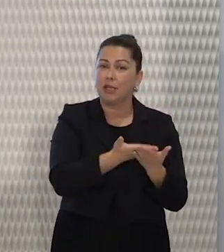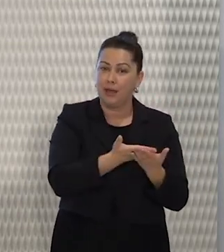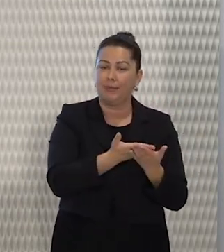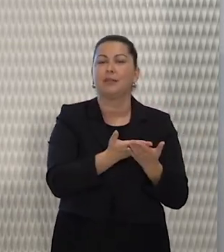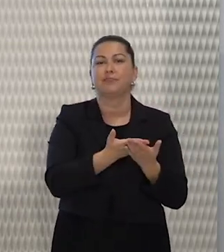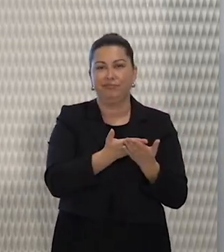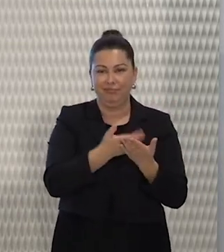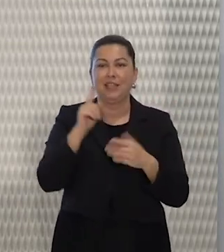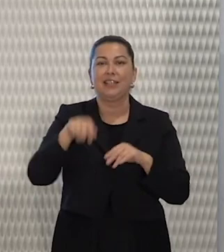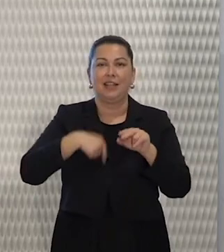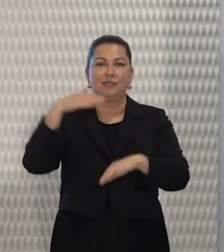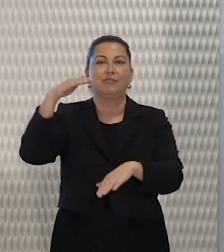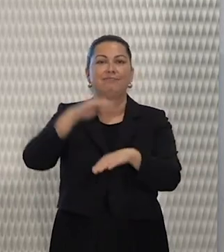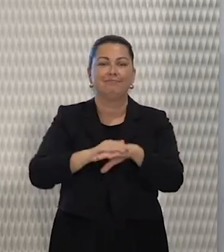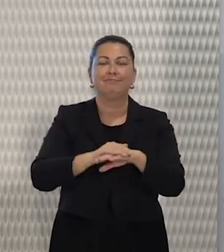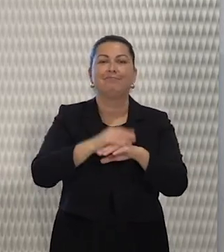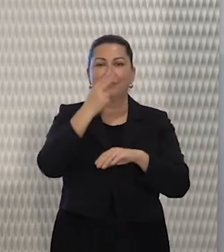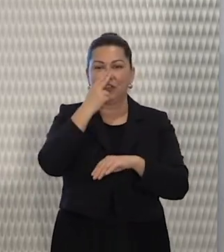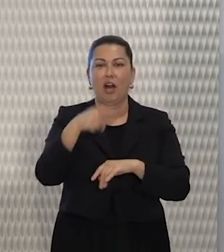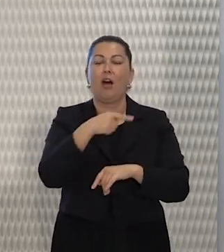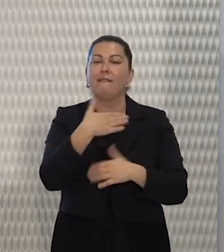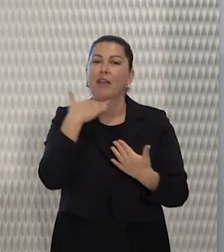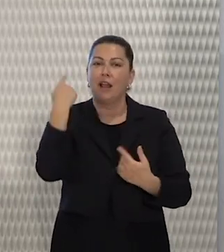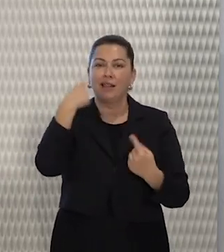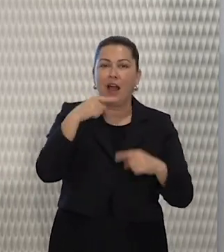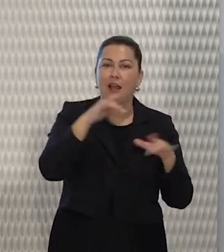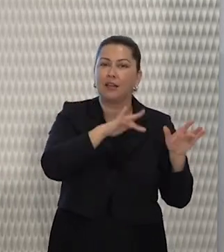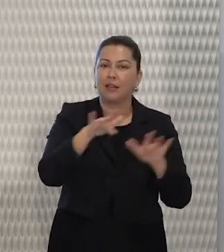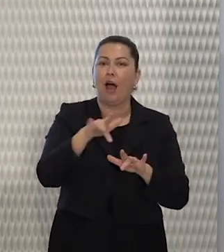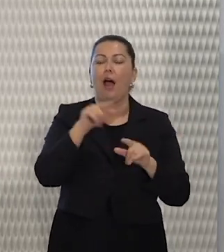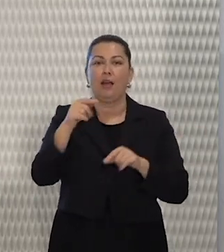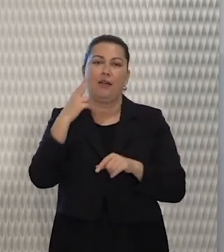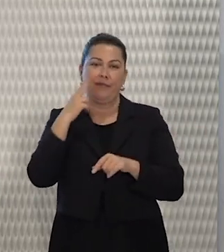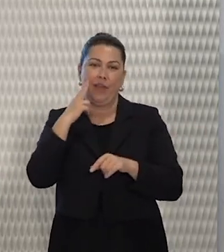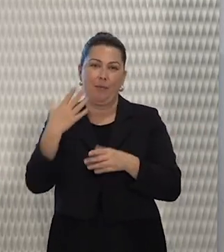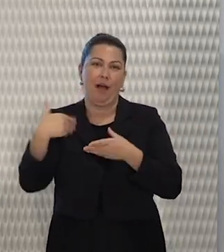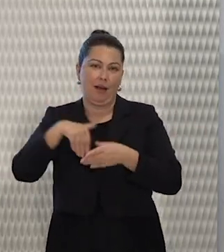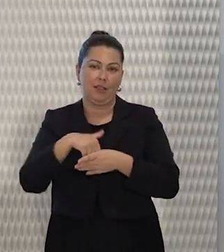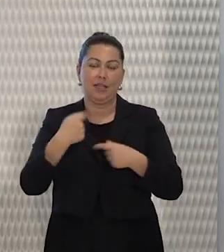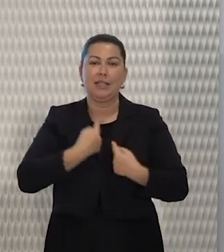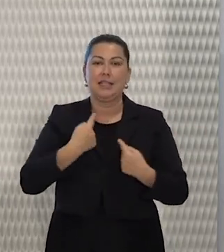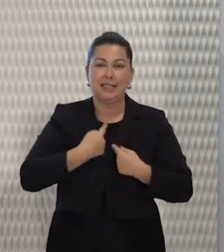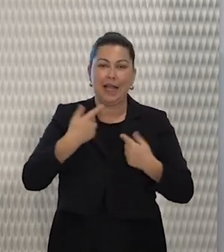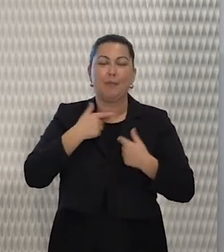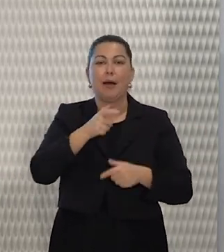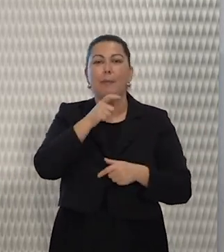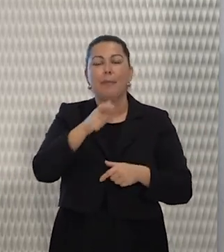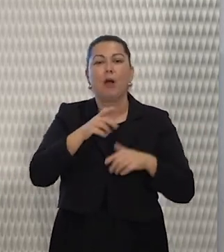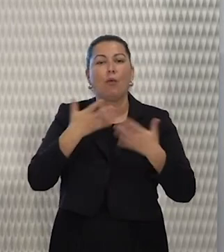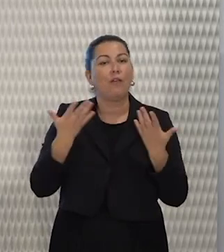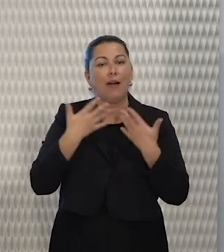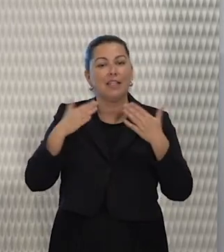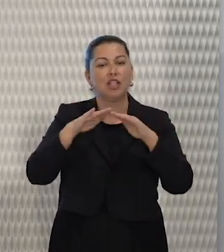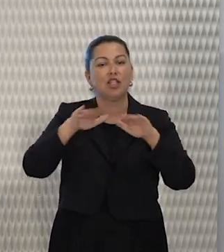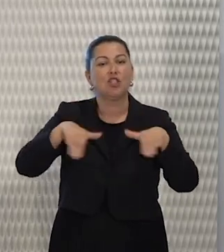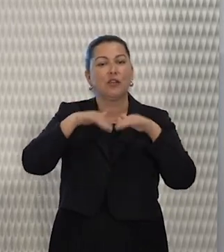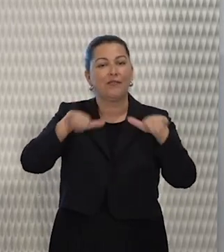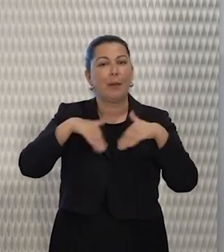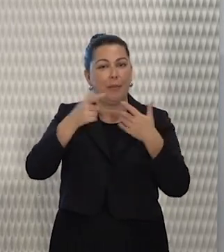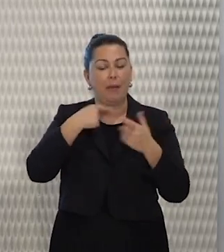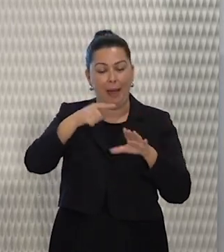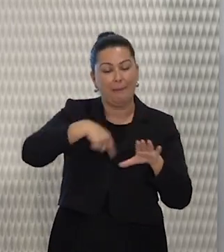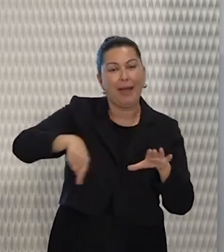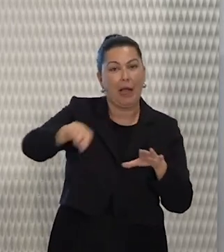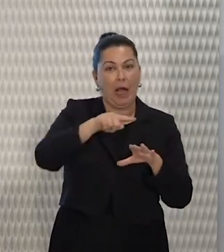man für Talente sich ins Unternehmen holt und welche Möglichkeiten man schafft. In meinem Fall, ich bin vom Brotberuf eigentlich Schwimmer, ich schwimme im Kreis, und hätte man